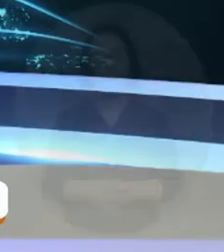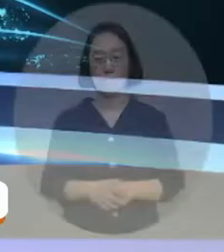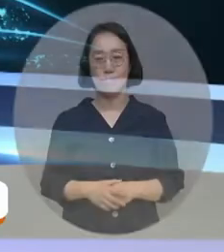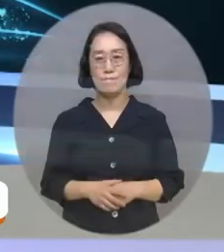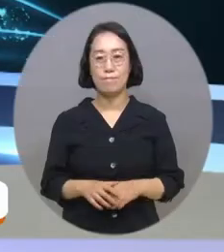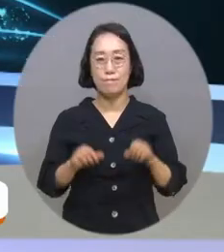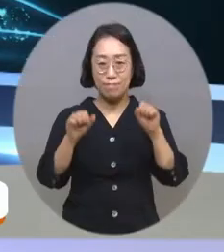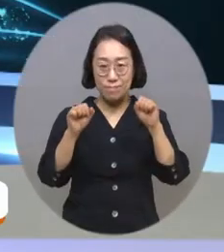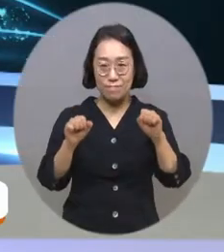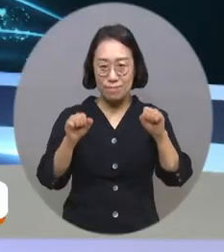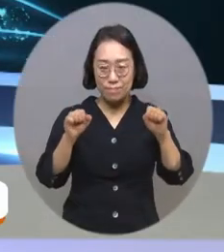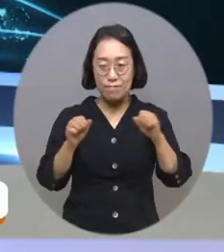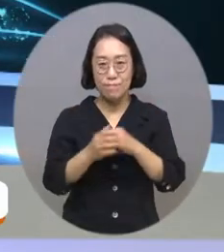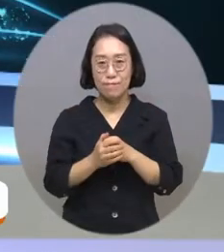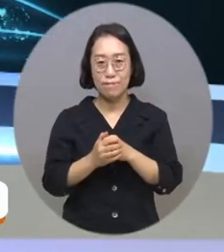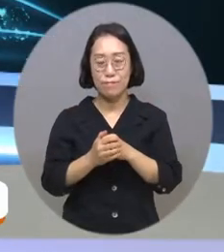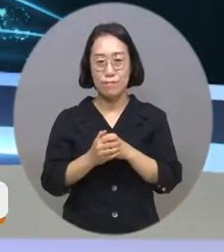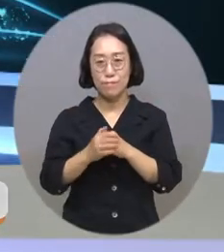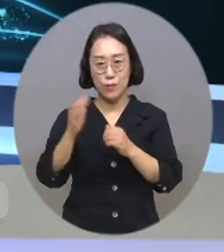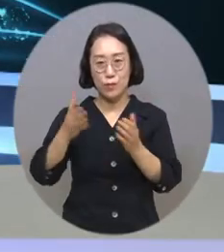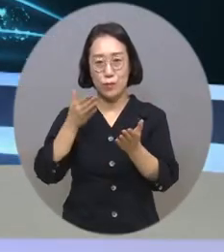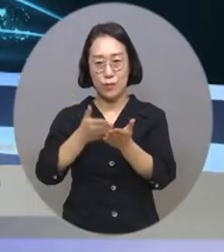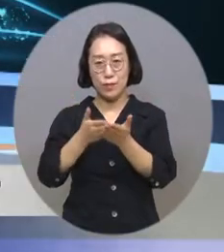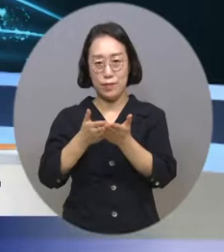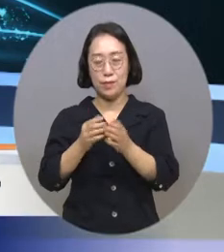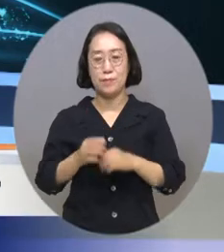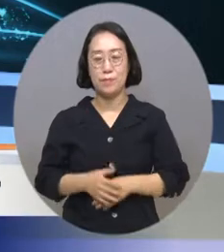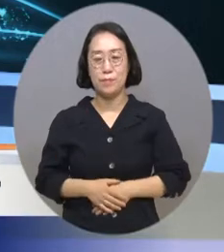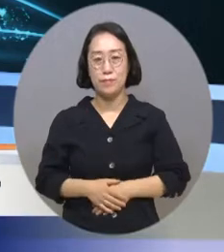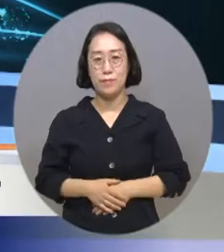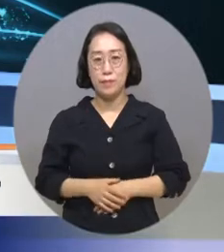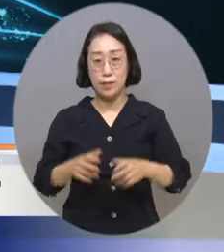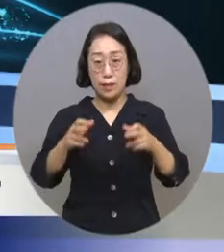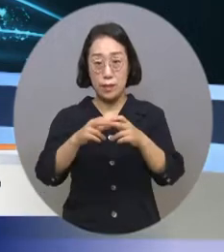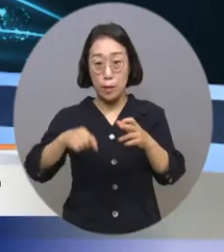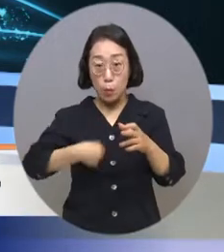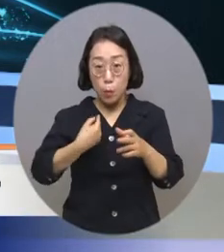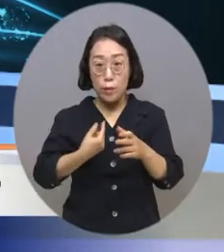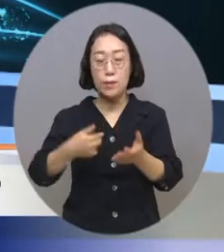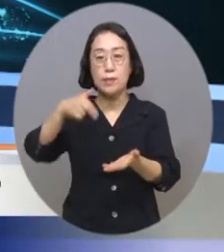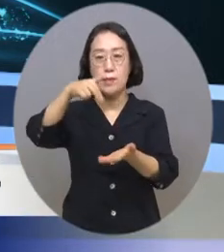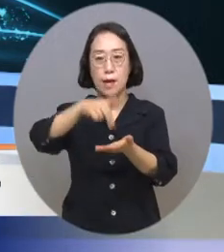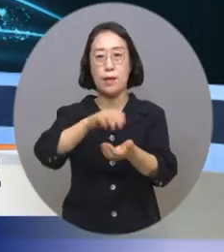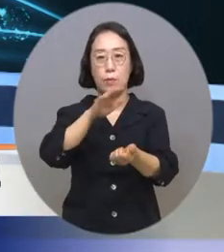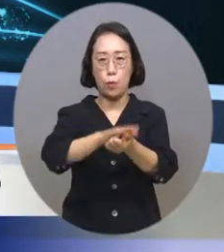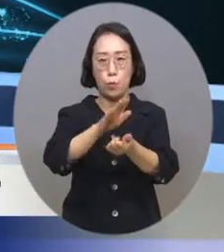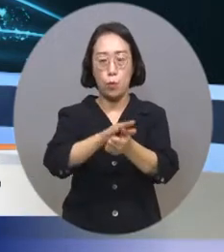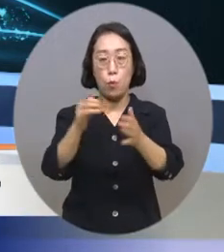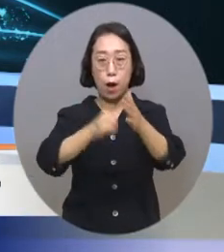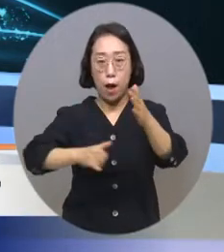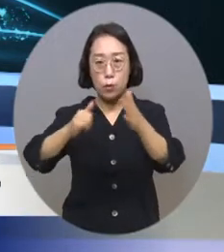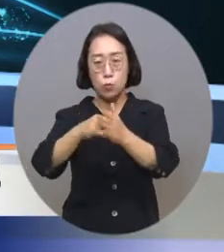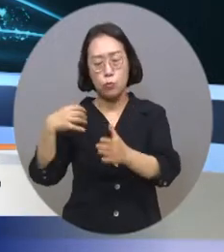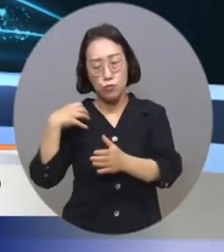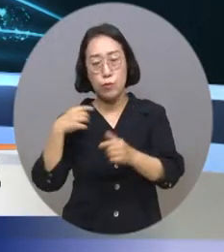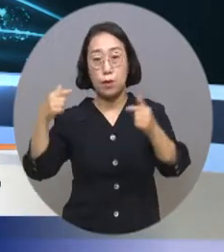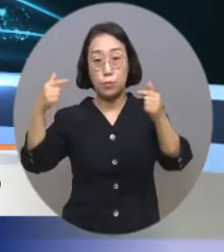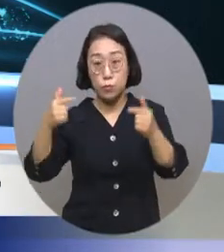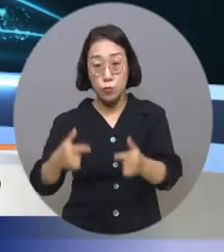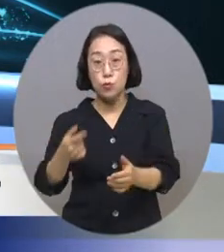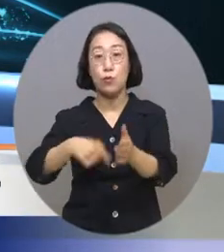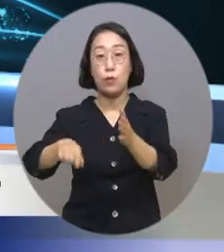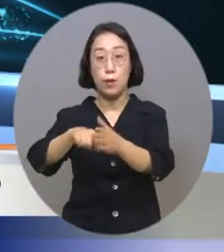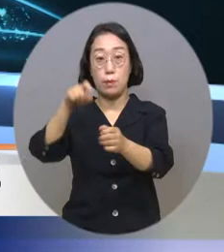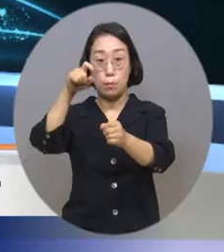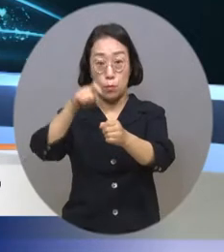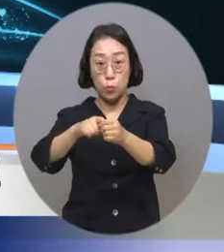시청자 여러분 안녕하십니까 복지 캐빈 있습니다 장애인 당사자 의 자립을 돕고 가족 부담을 덜어주기 위한 활동 지원 서비스에